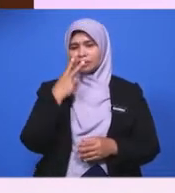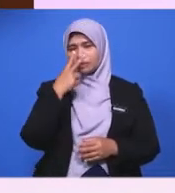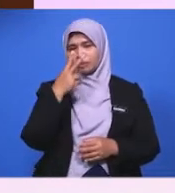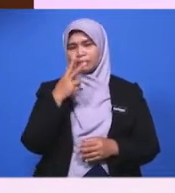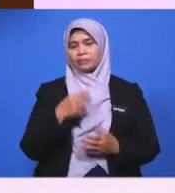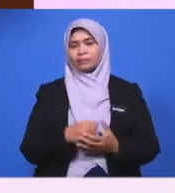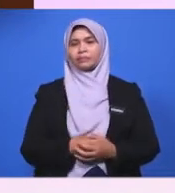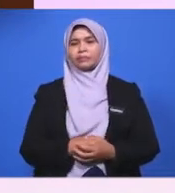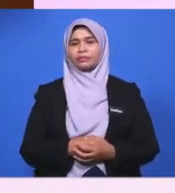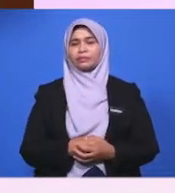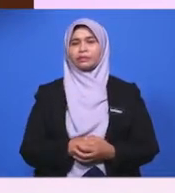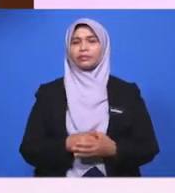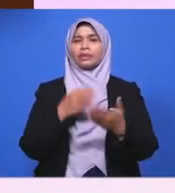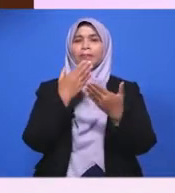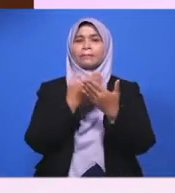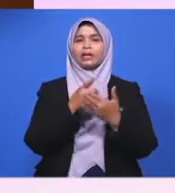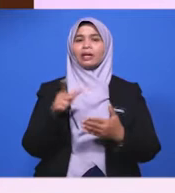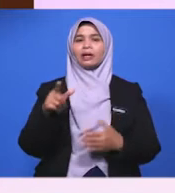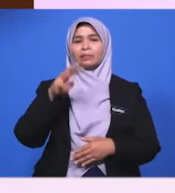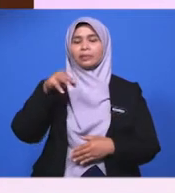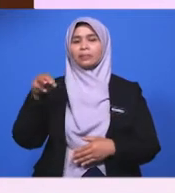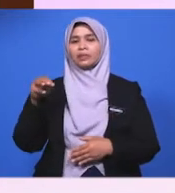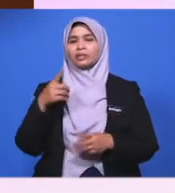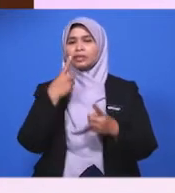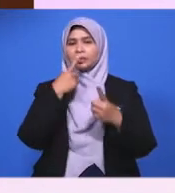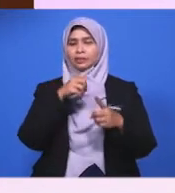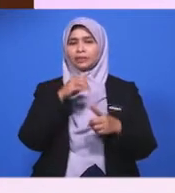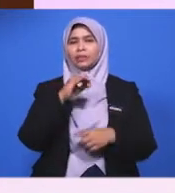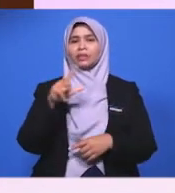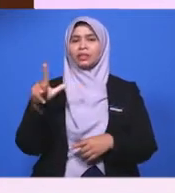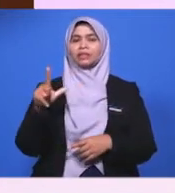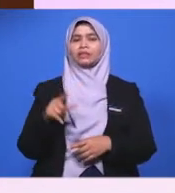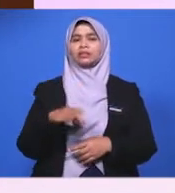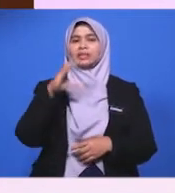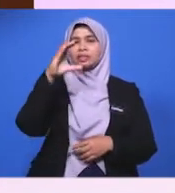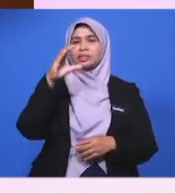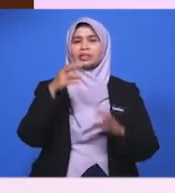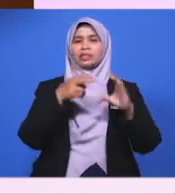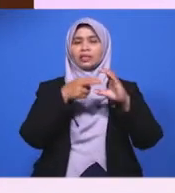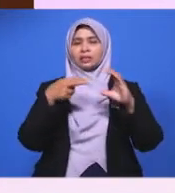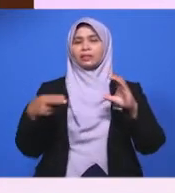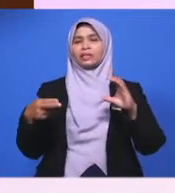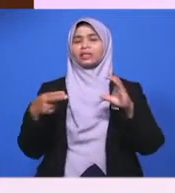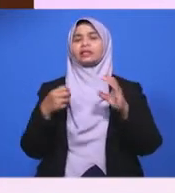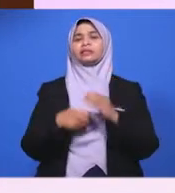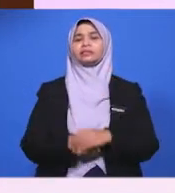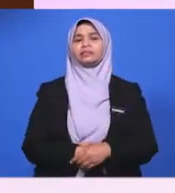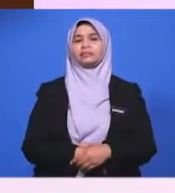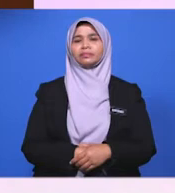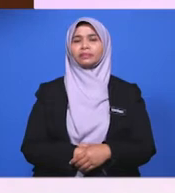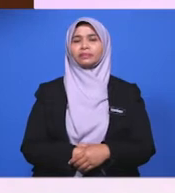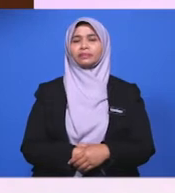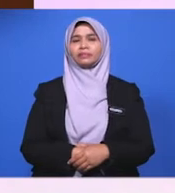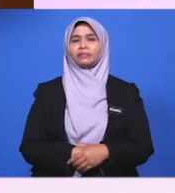mulakan. Baiklah murid-murid, jawapannya ialah C. Cameron Highlands.